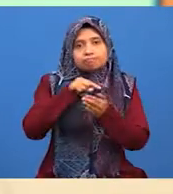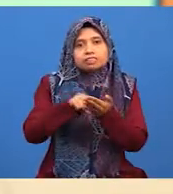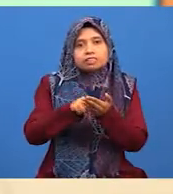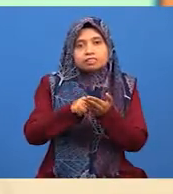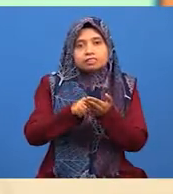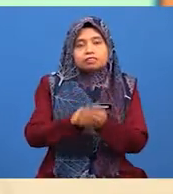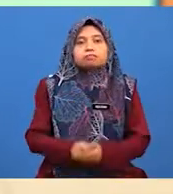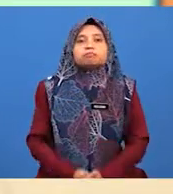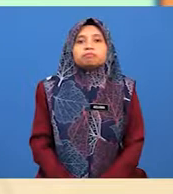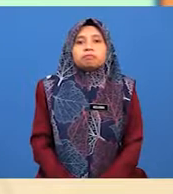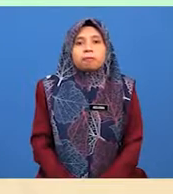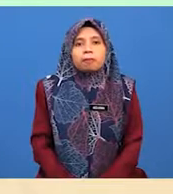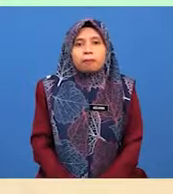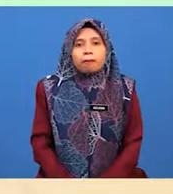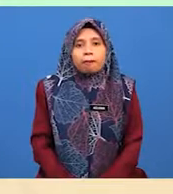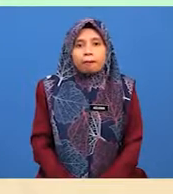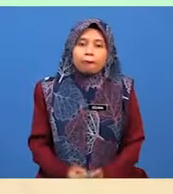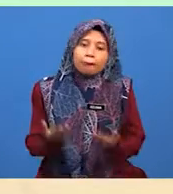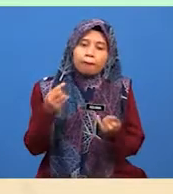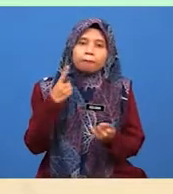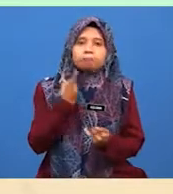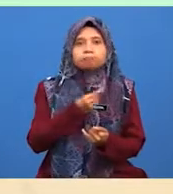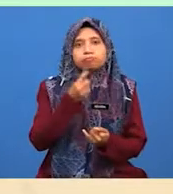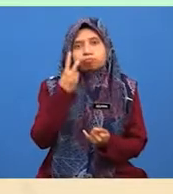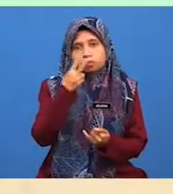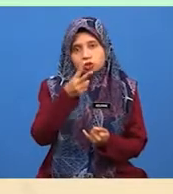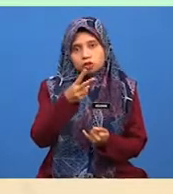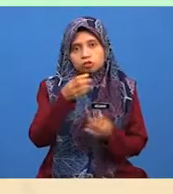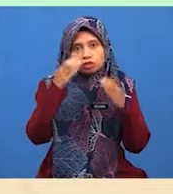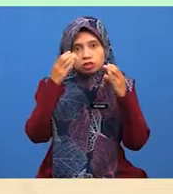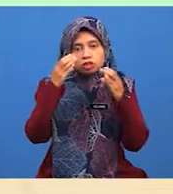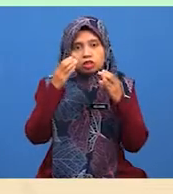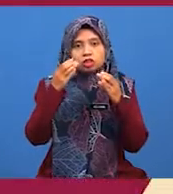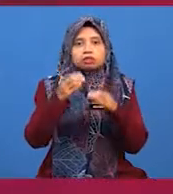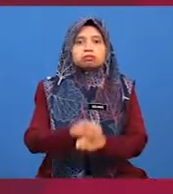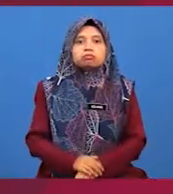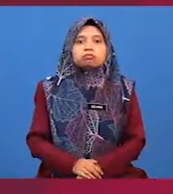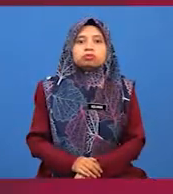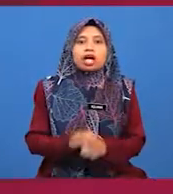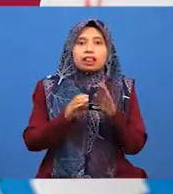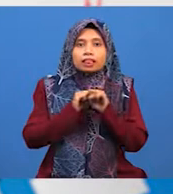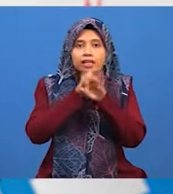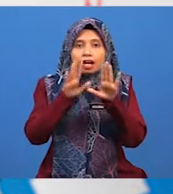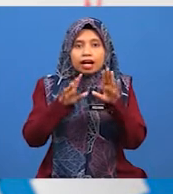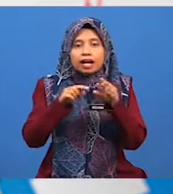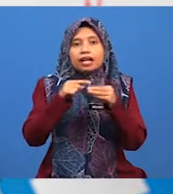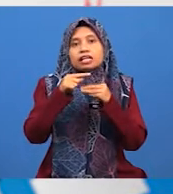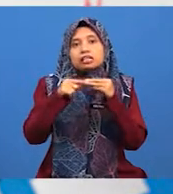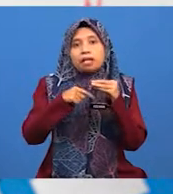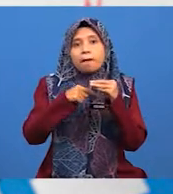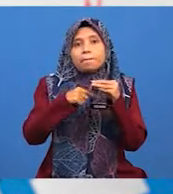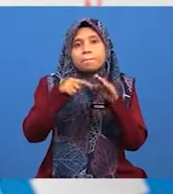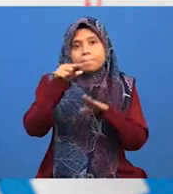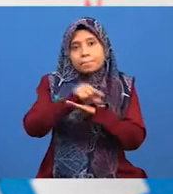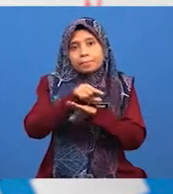belajar pada hari ini? Mari kita lihat. Cikgu Red akan menerangkan tentang penggunaan golongan